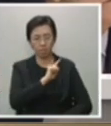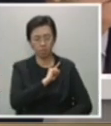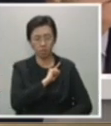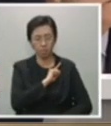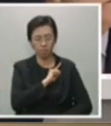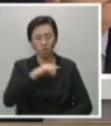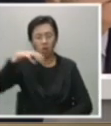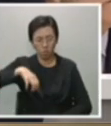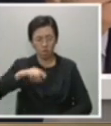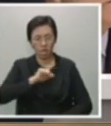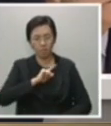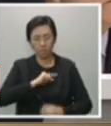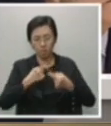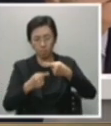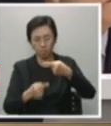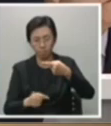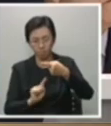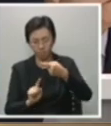งานดังนี้